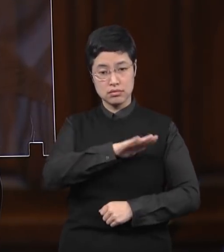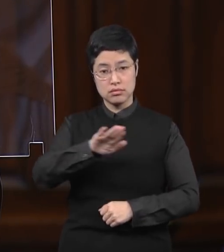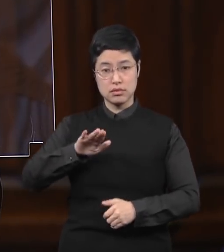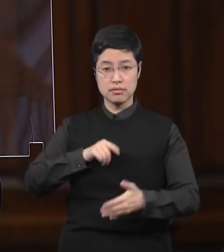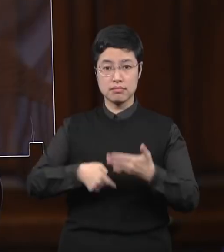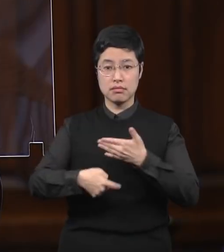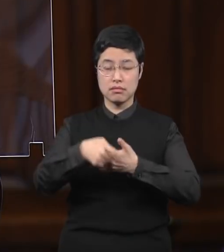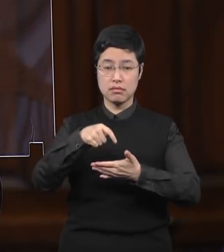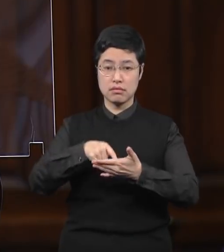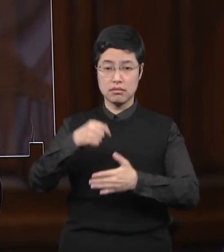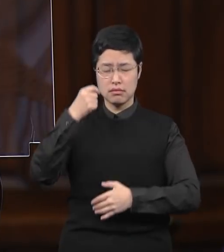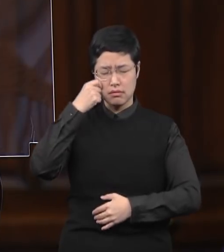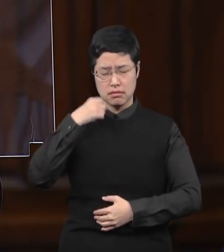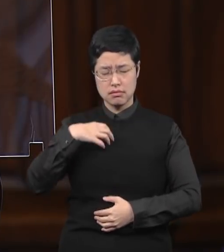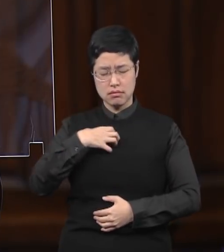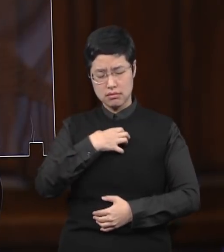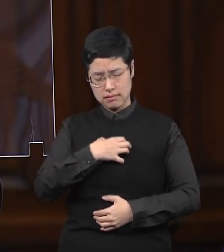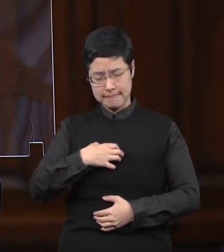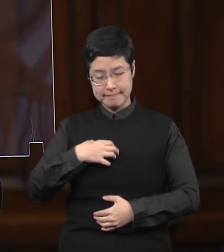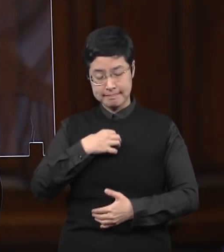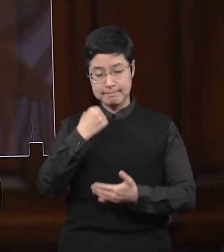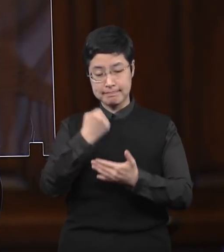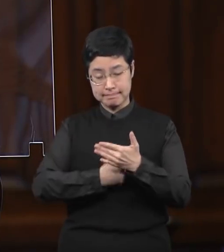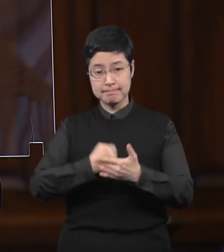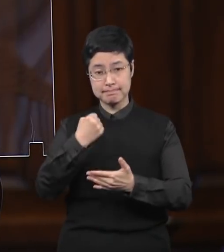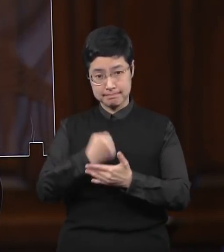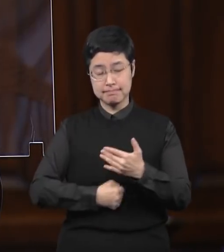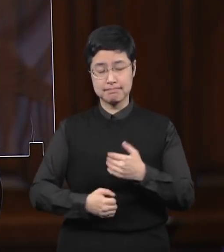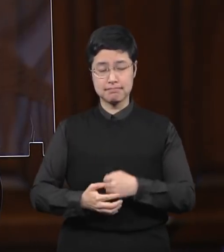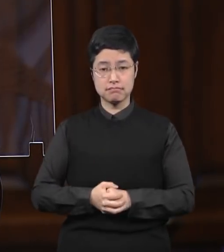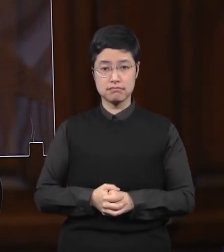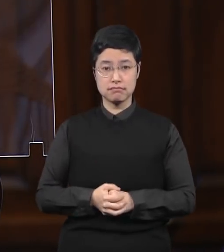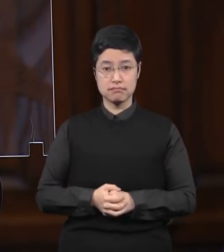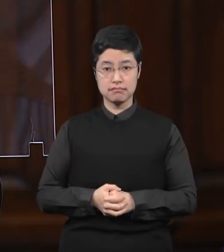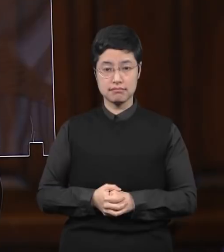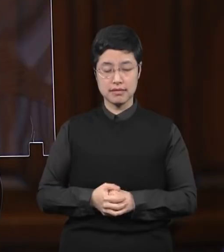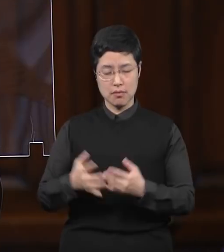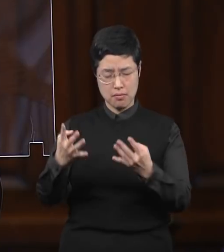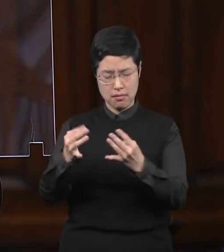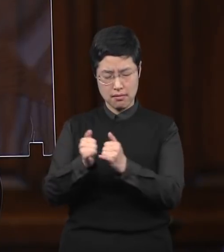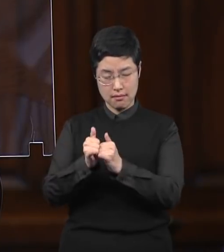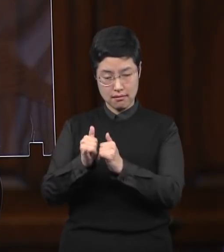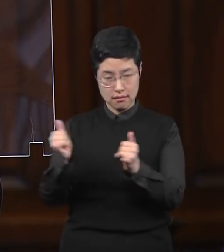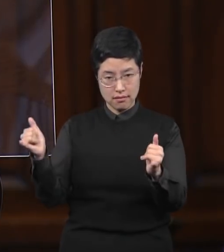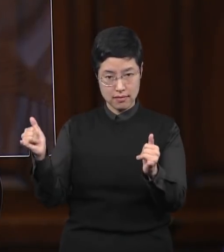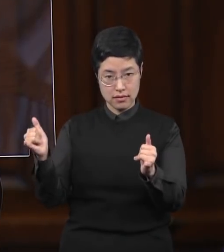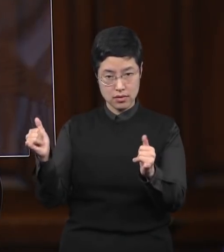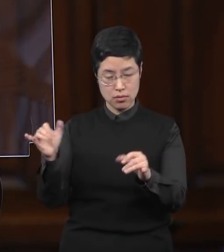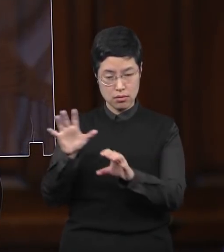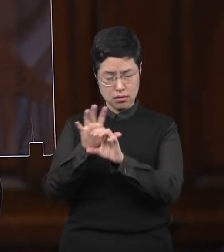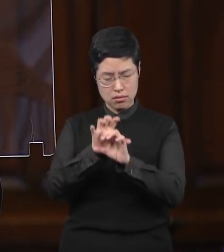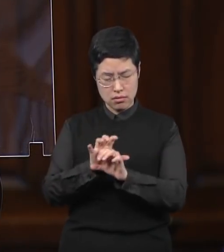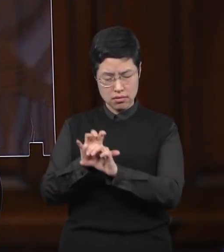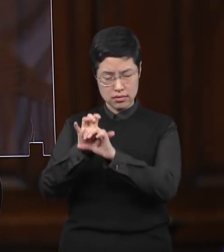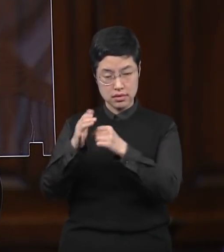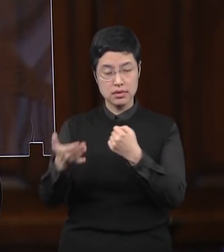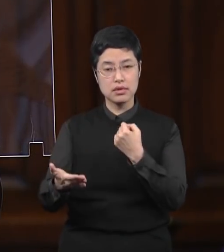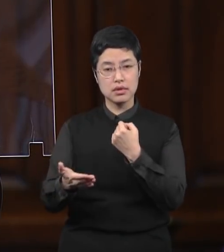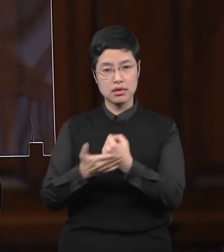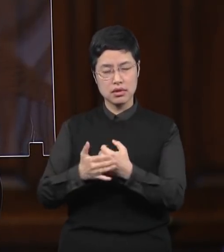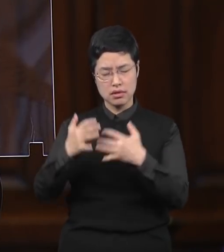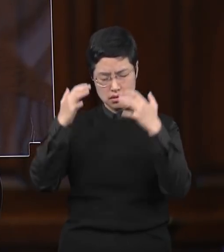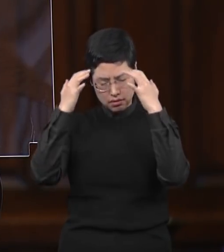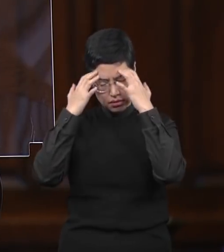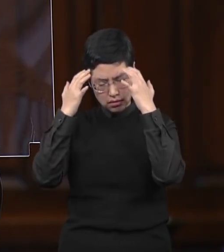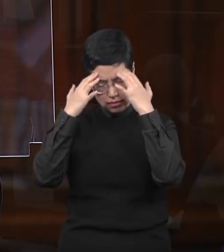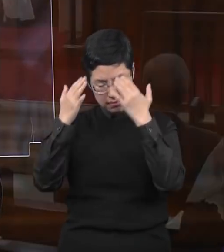슬프고 못내 아쉽습니다. 많은 이들이 코로나19로